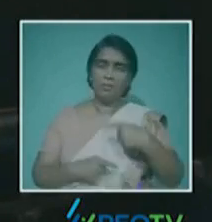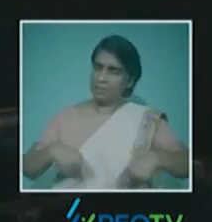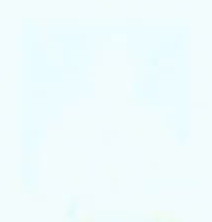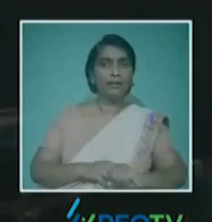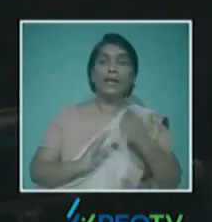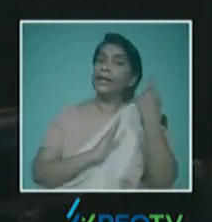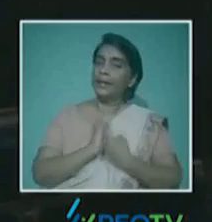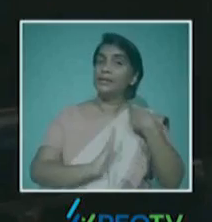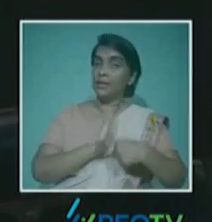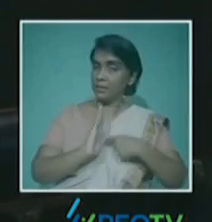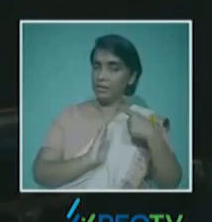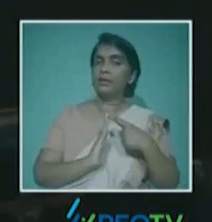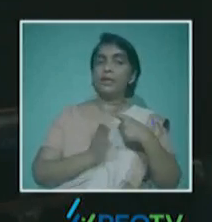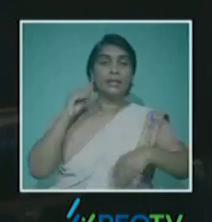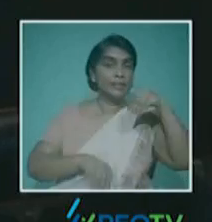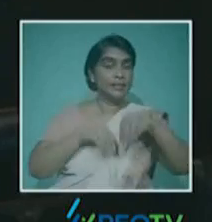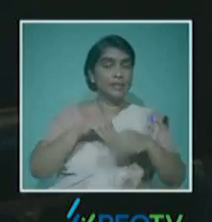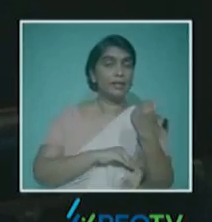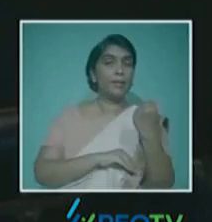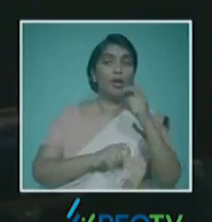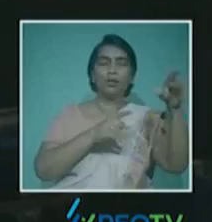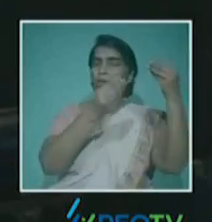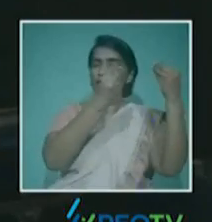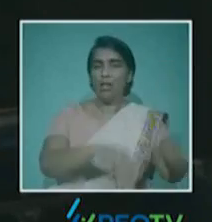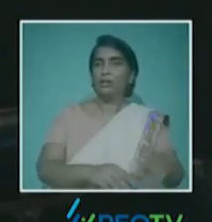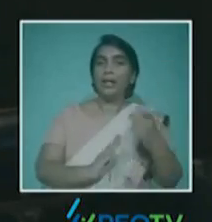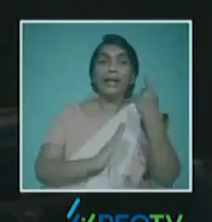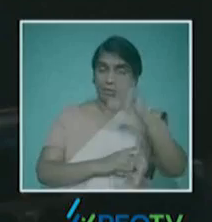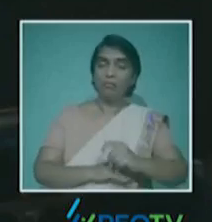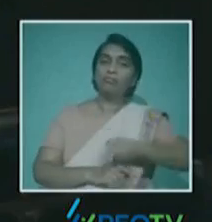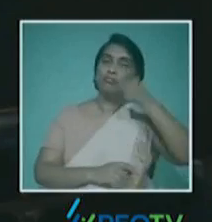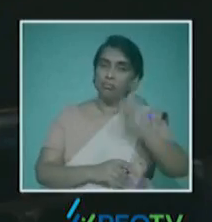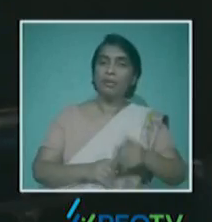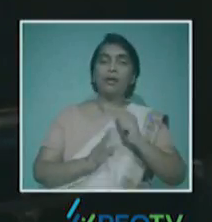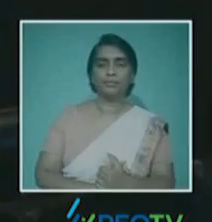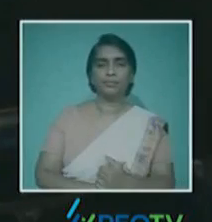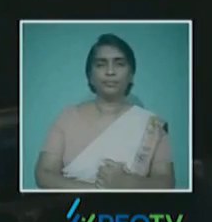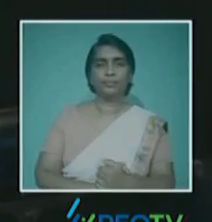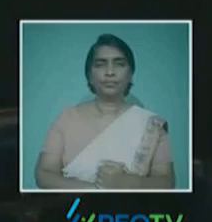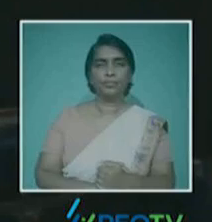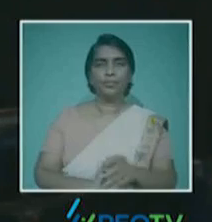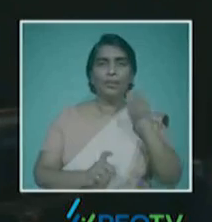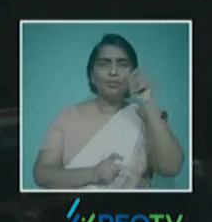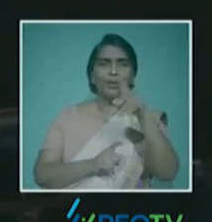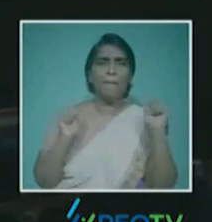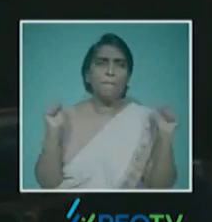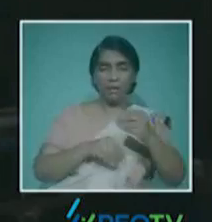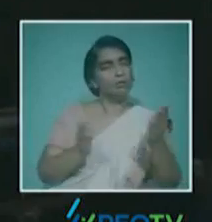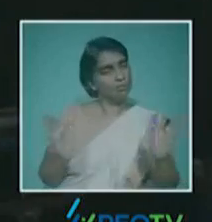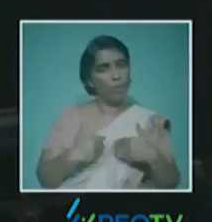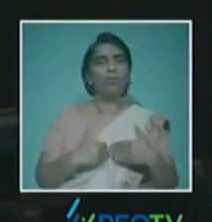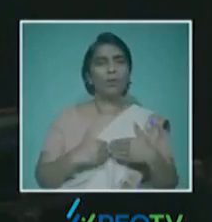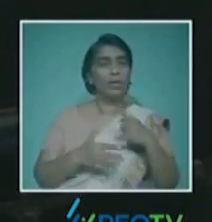කරනවා ගේන්න. මේ රටේ ඡන්ද බලය ජනතාවට අයිමි කරන. ඒ කියන්නේ තීන්දුව මේ රටේ ලැබේ. ජනතාවට බයි කොහොමද ආණ්ඩු